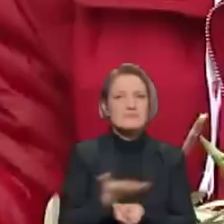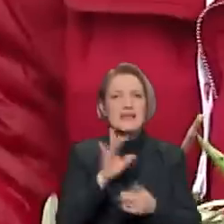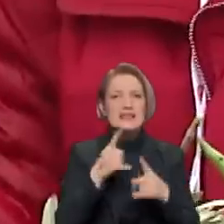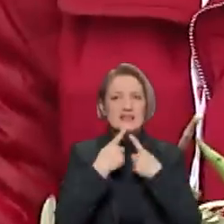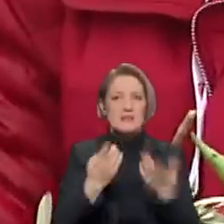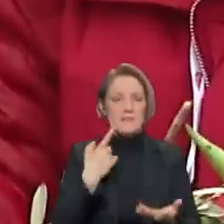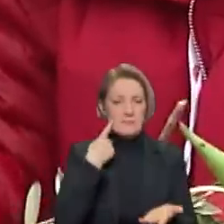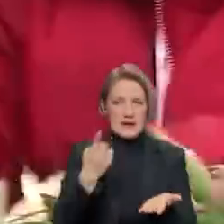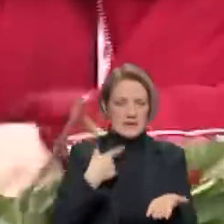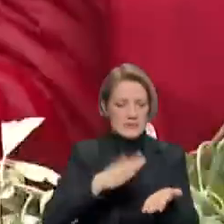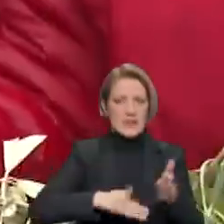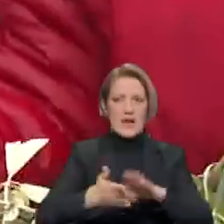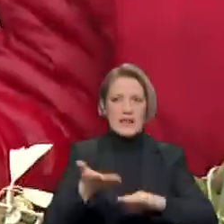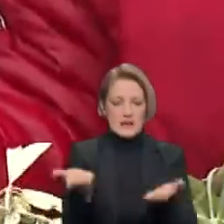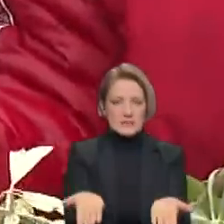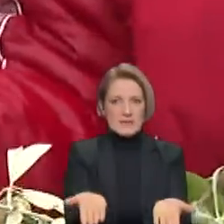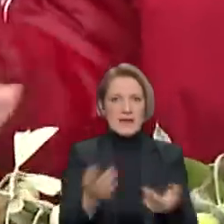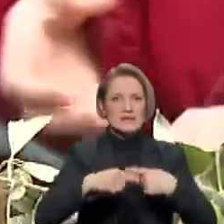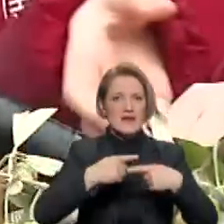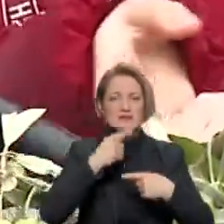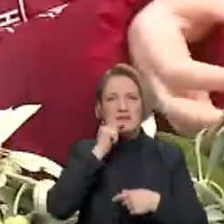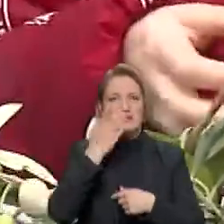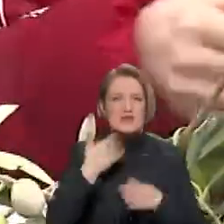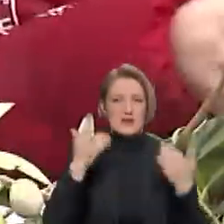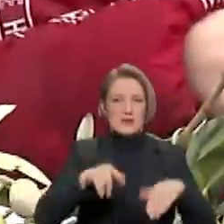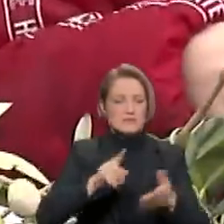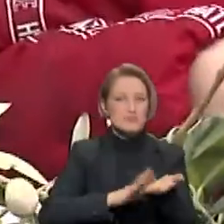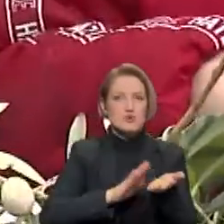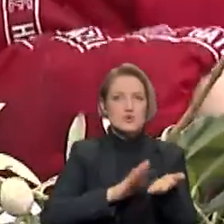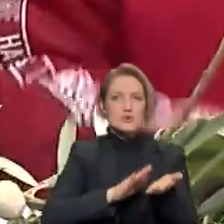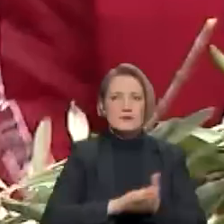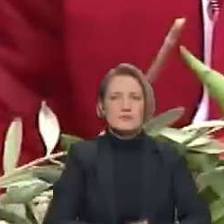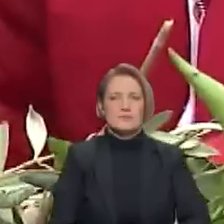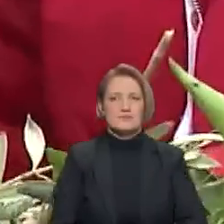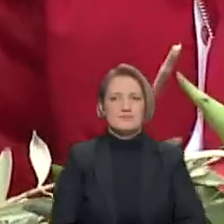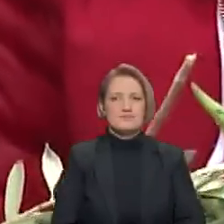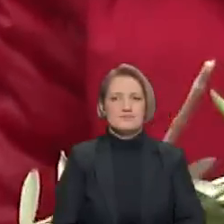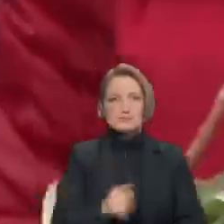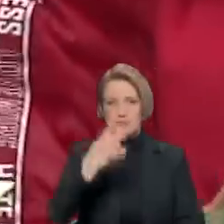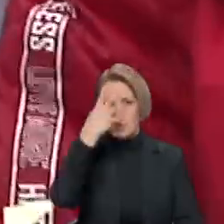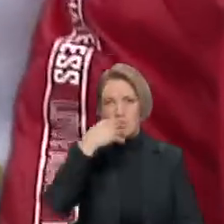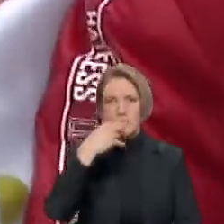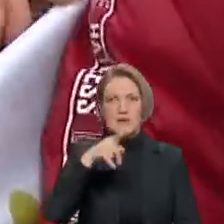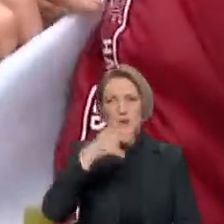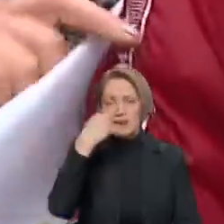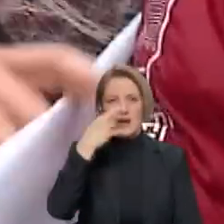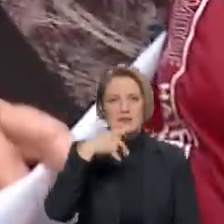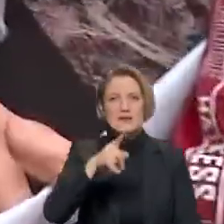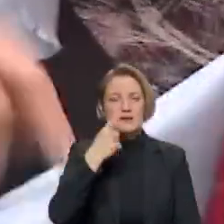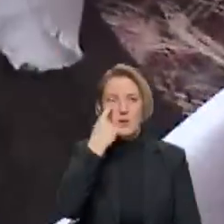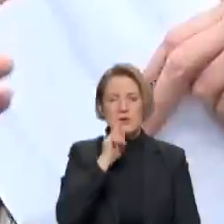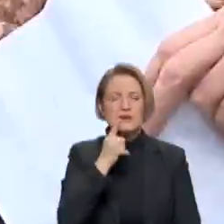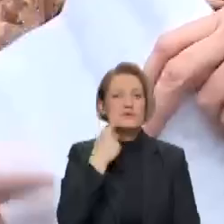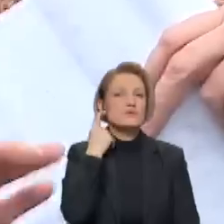demek? Bakın ben ellerimle getiriyorum zeytinlerimi. Ben bunları... Bu alanın gözyaşlarına değmez.